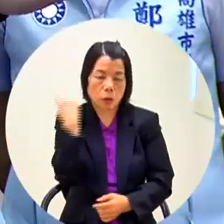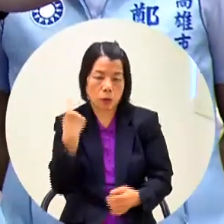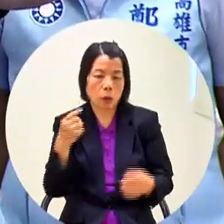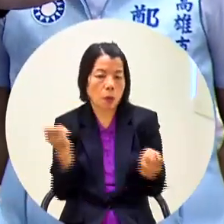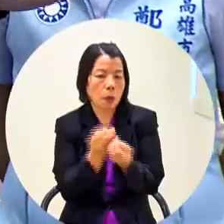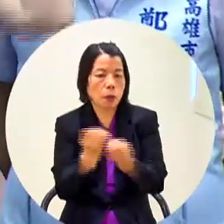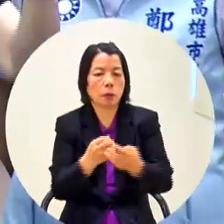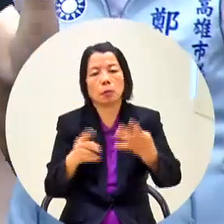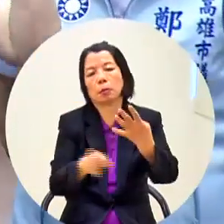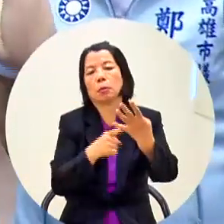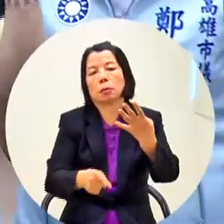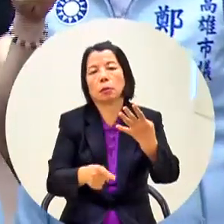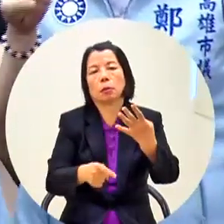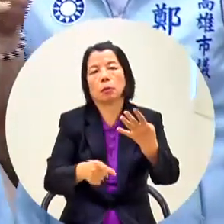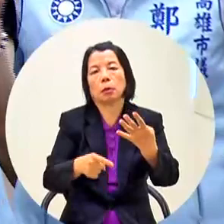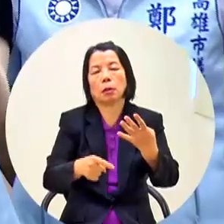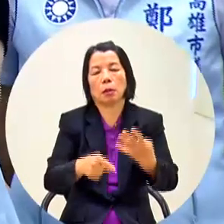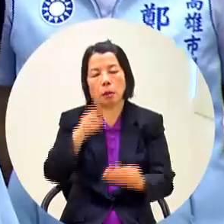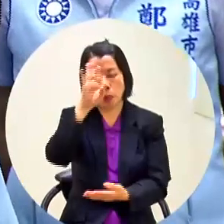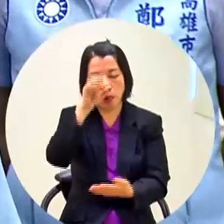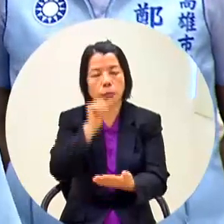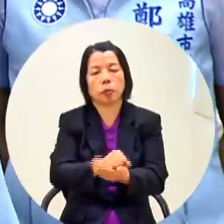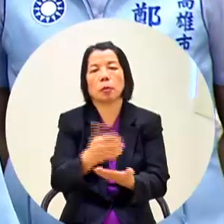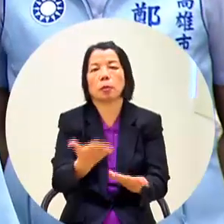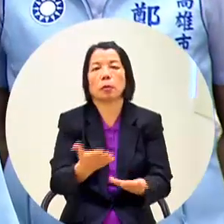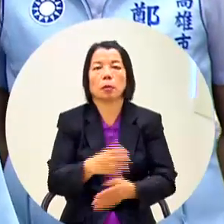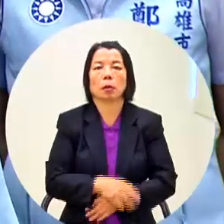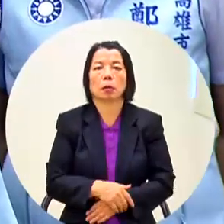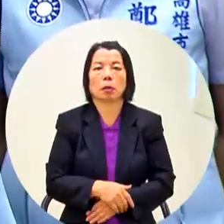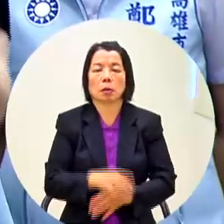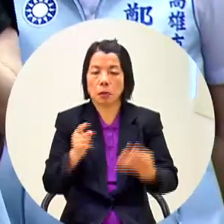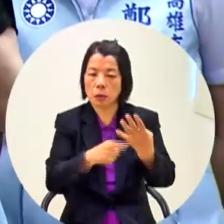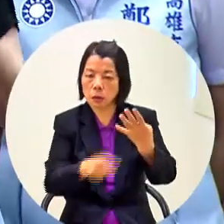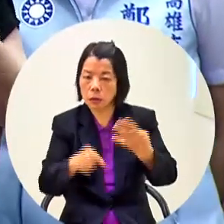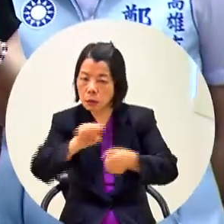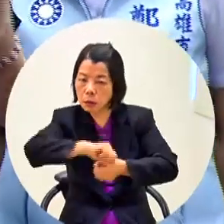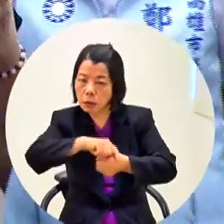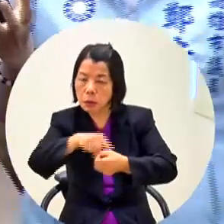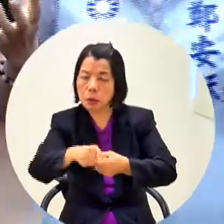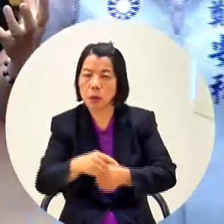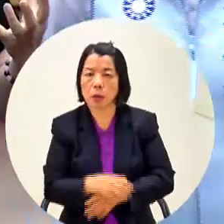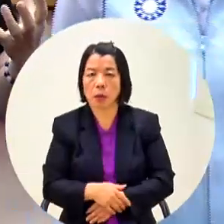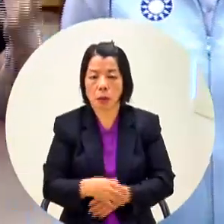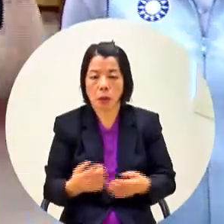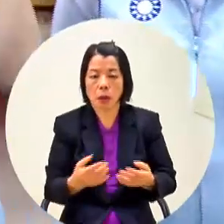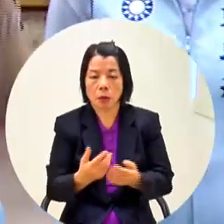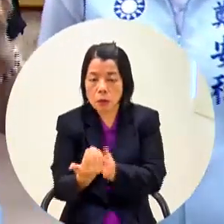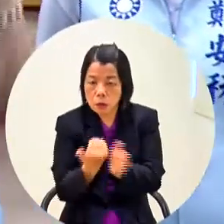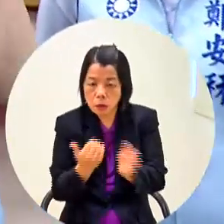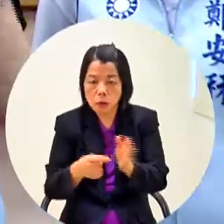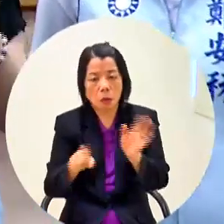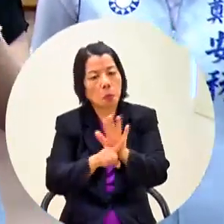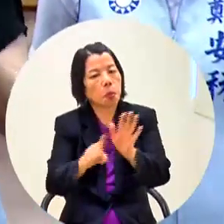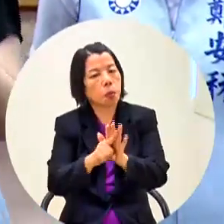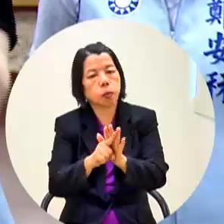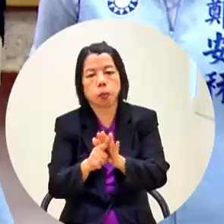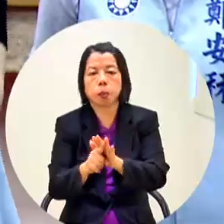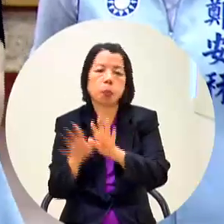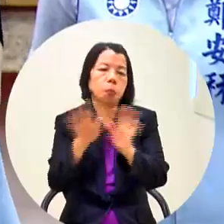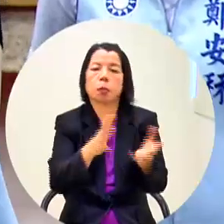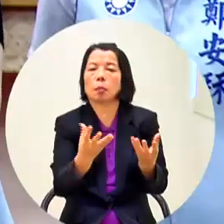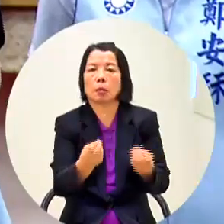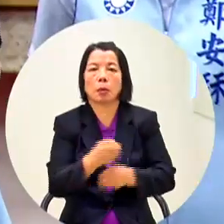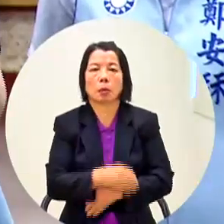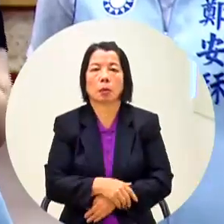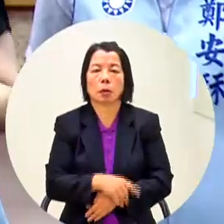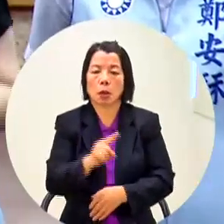例，而这新增的四个案例更是没有出现任何的症状的。所以我们现在很